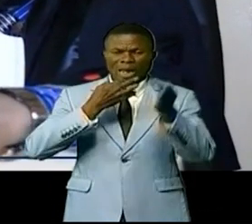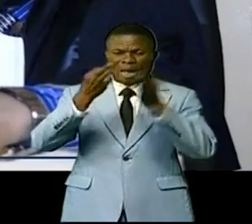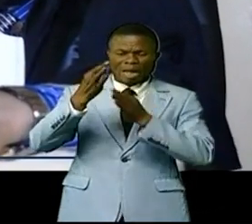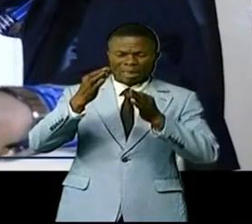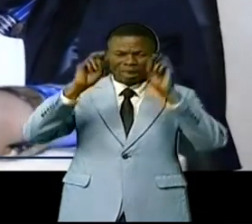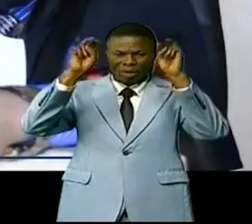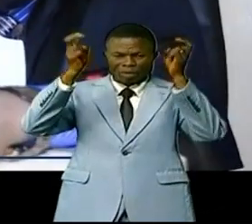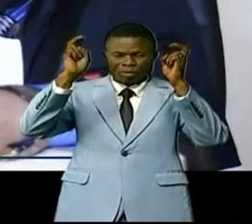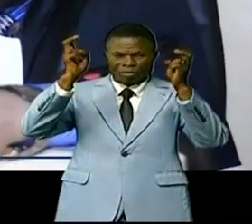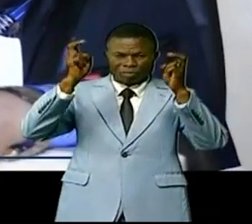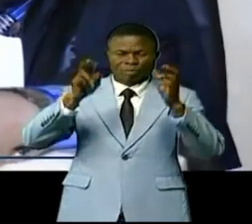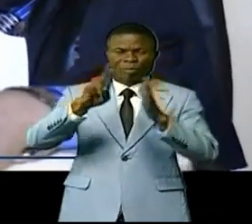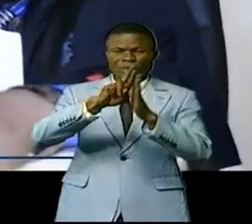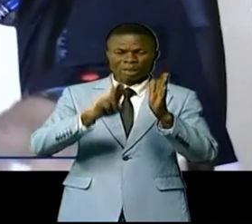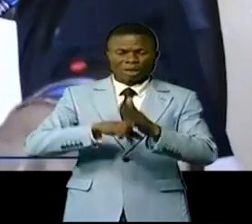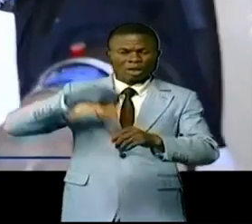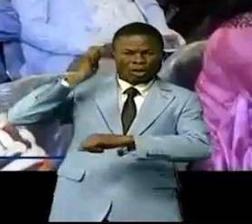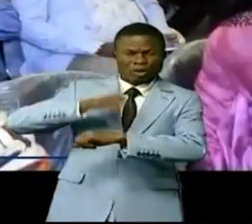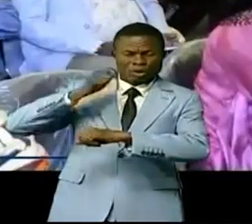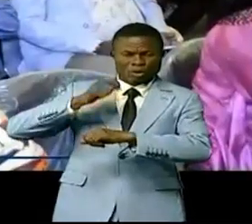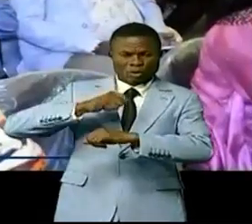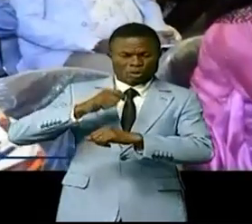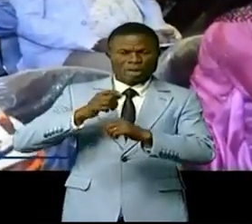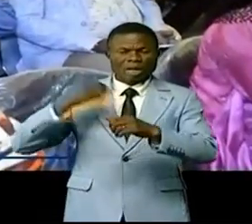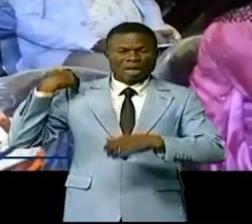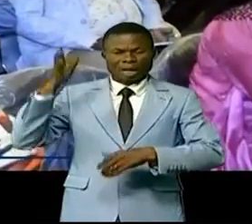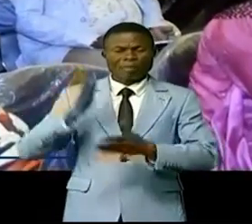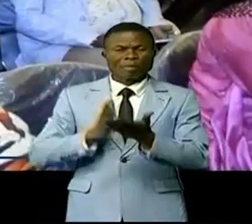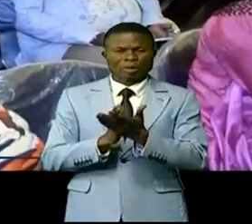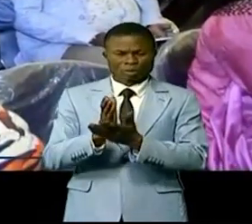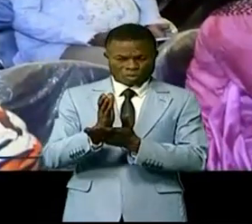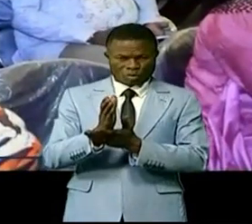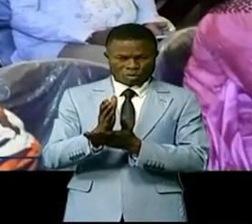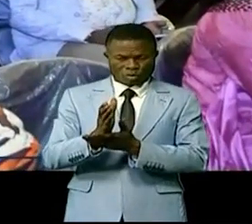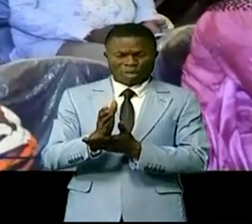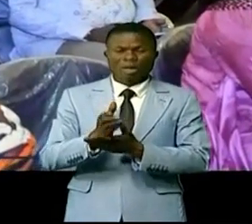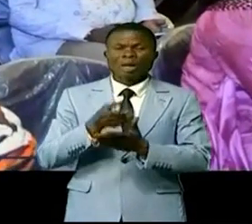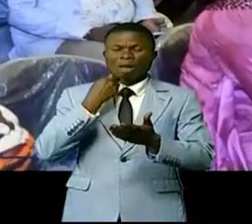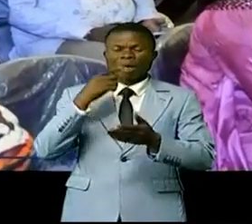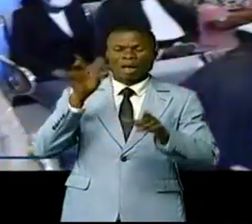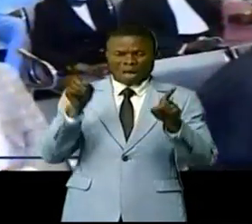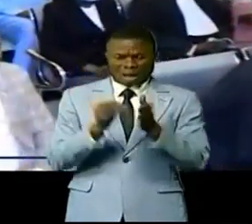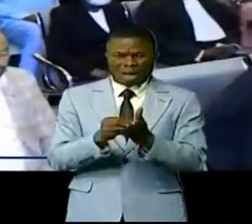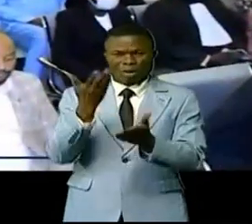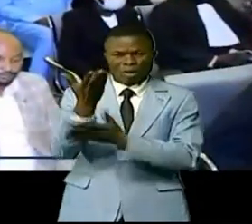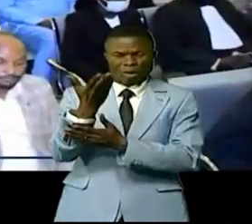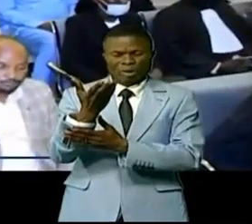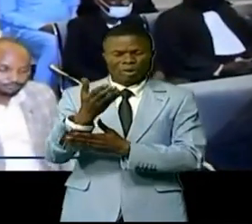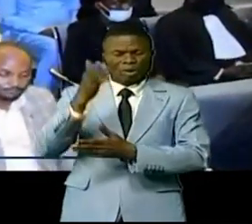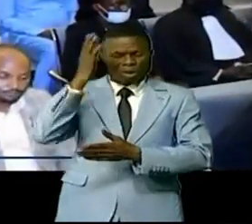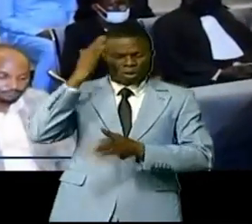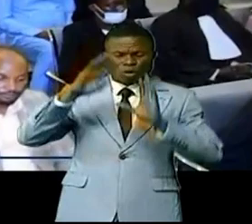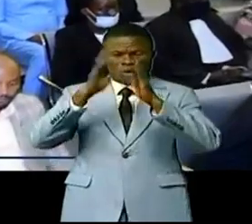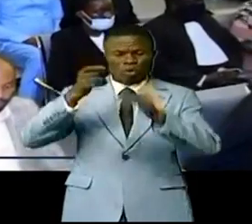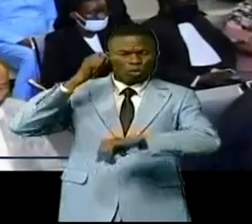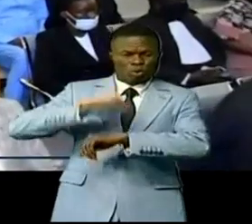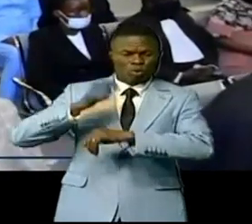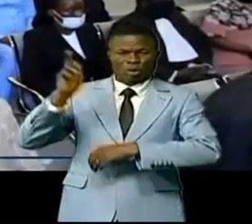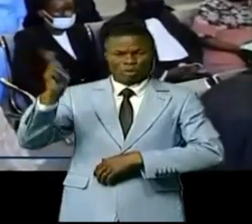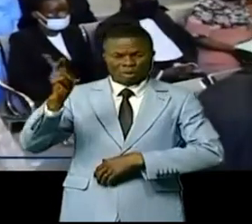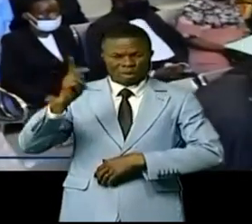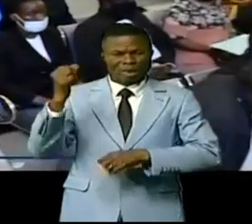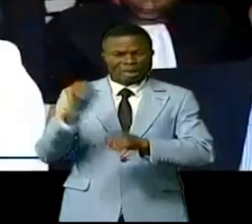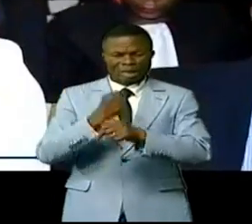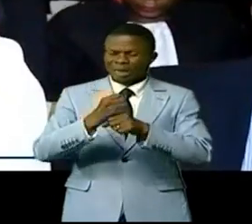thèmes « Les rôles des juges dans un état de droit ». Il a par la même occasion interpellé la conscience des juges du Kasaï